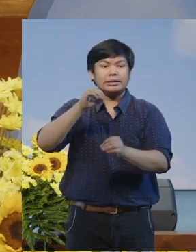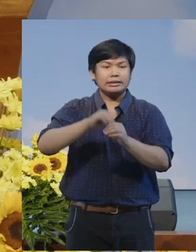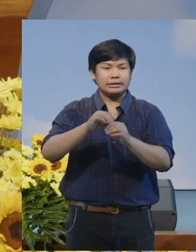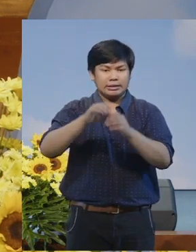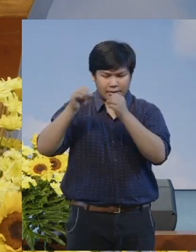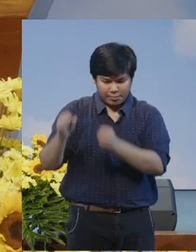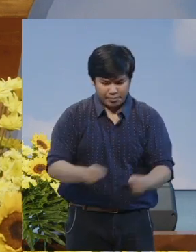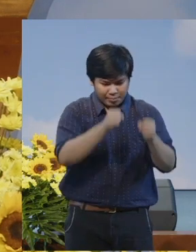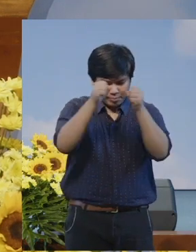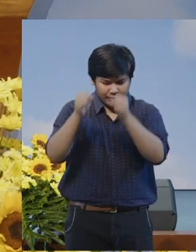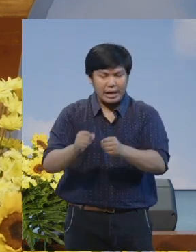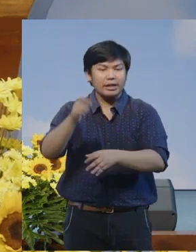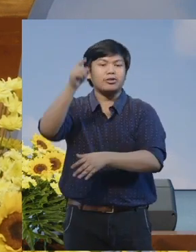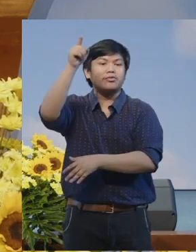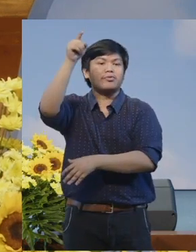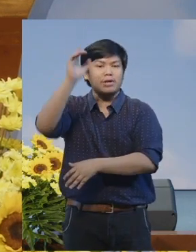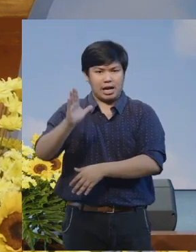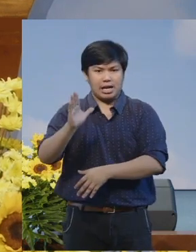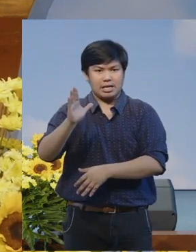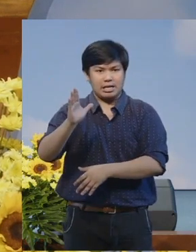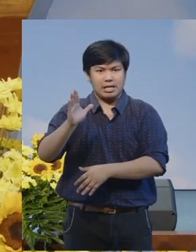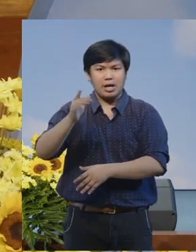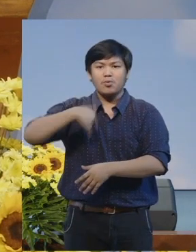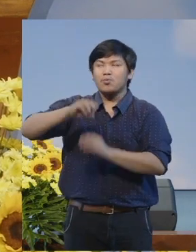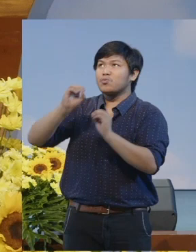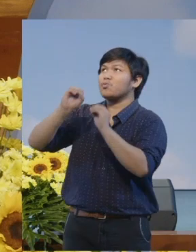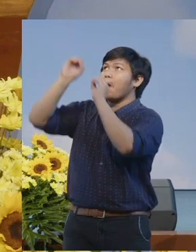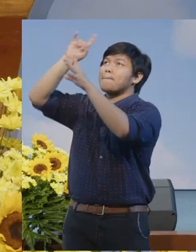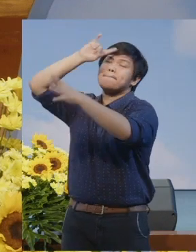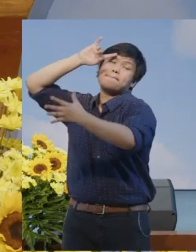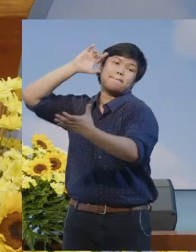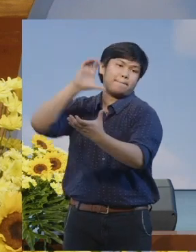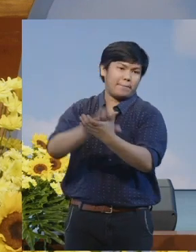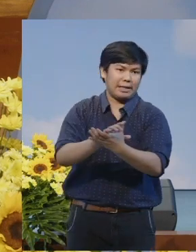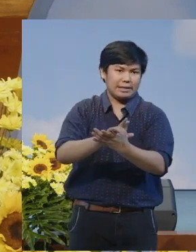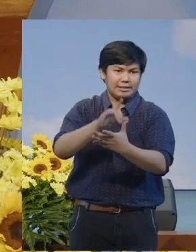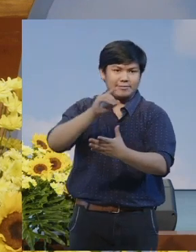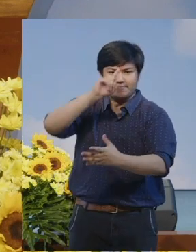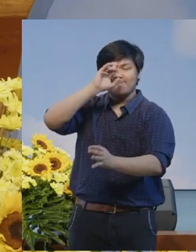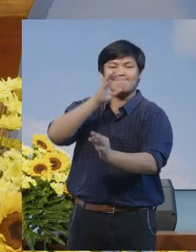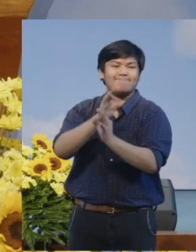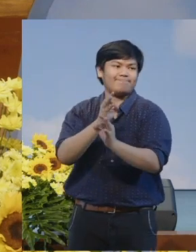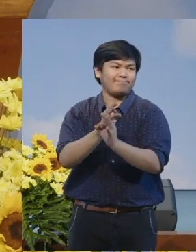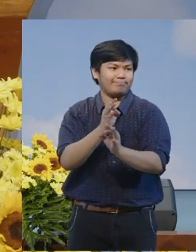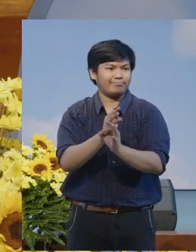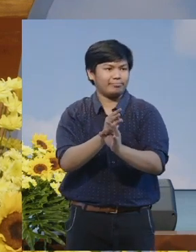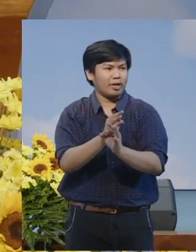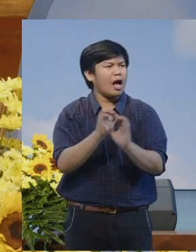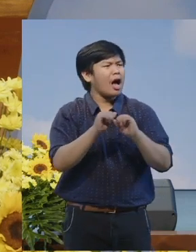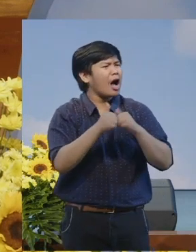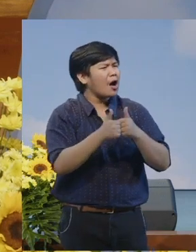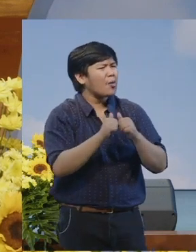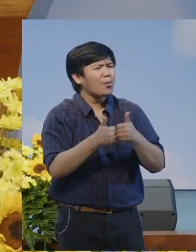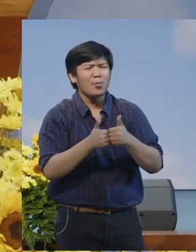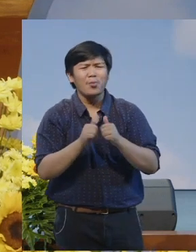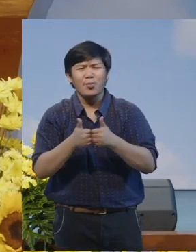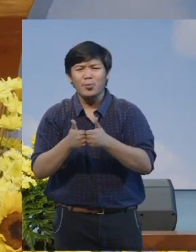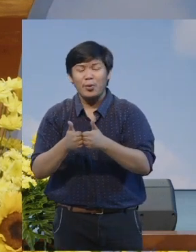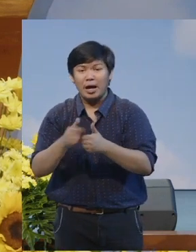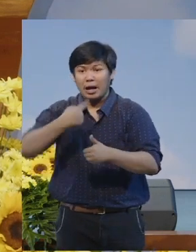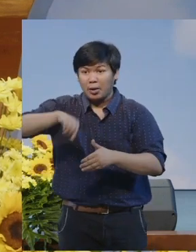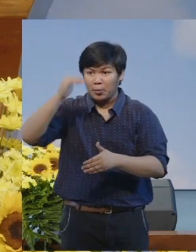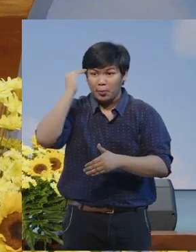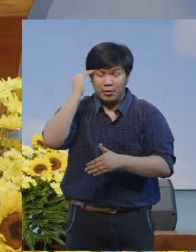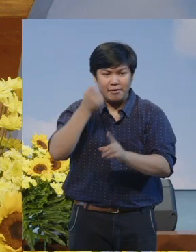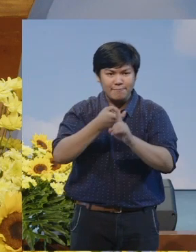might. Sa kanyang kalakasan, spiritual strength po ang ating kailangan. Paano po yun? Alam na natin